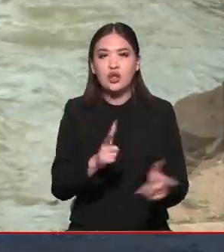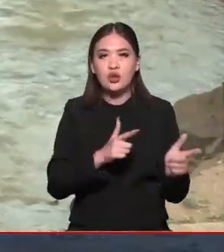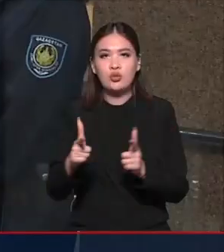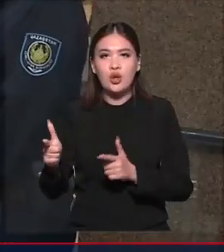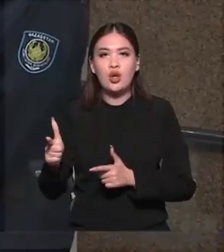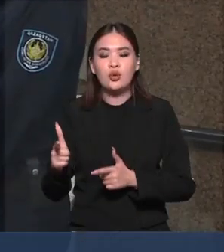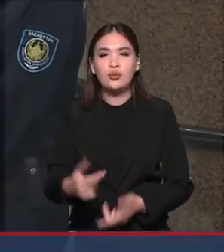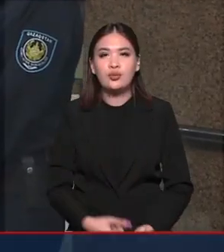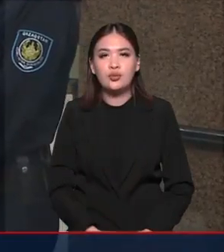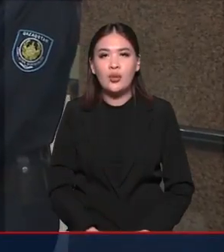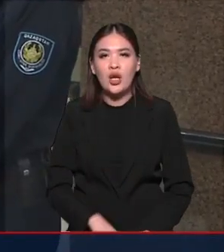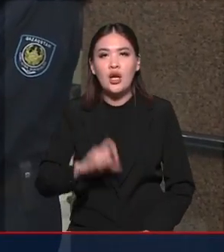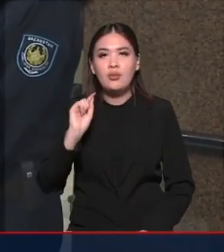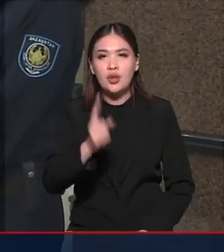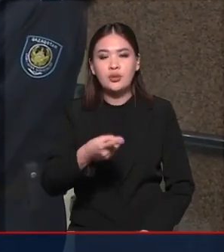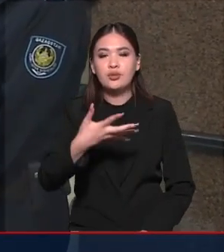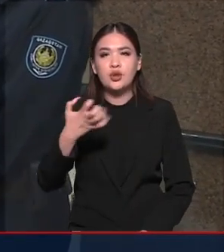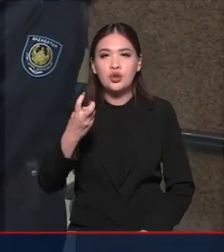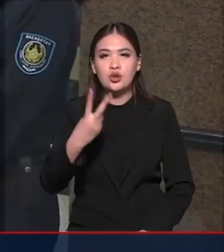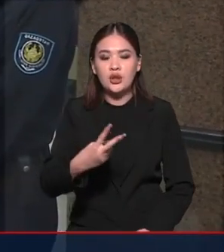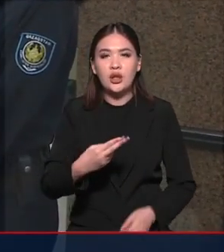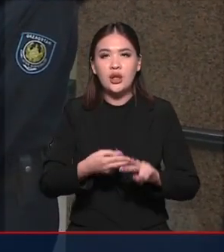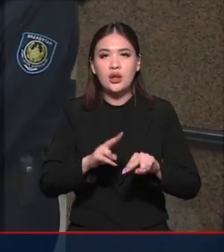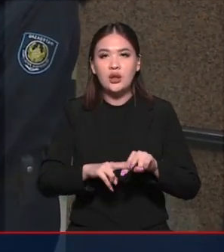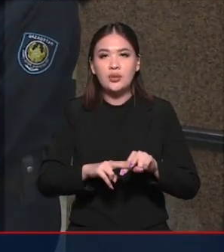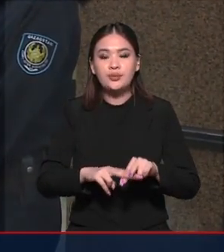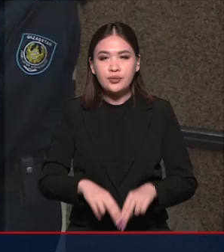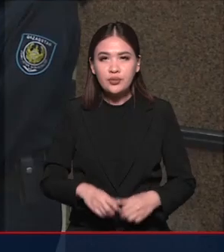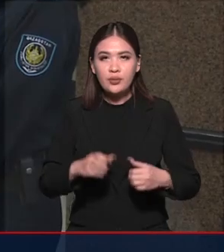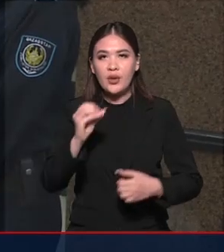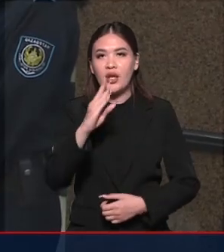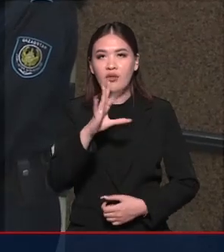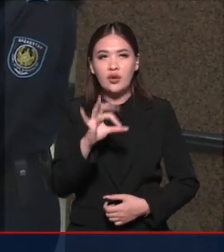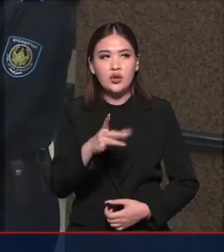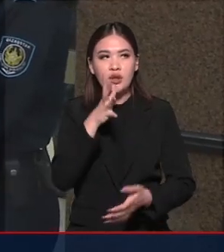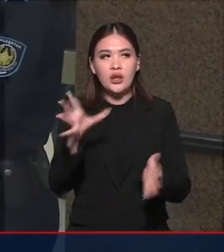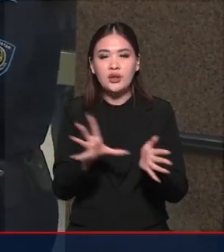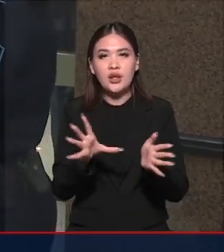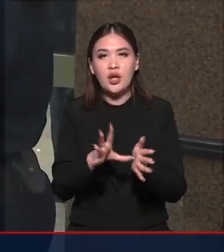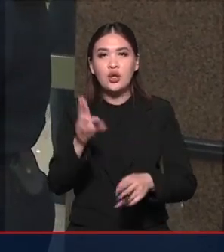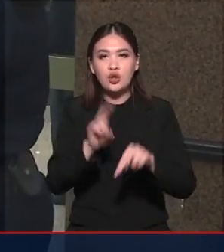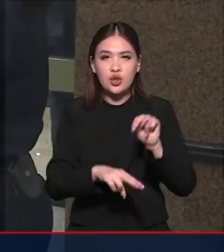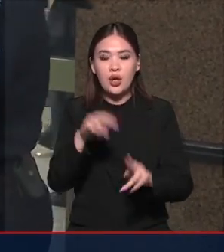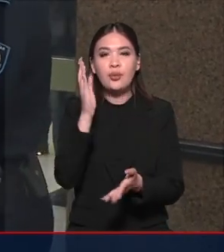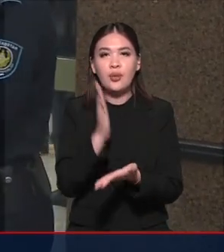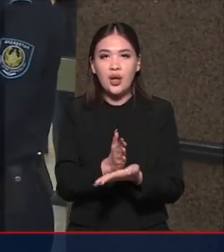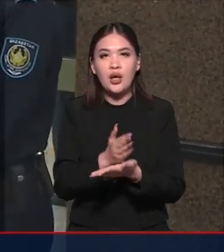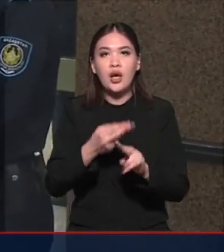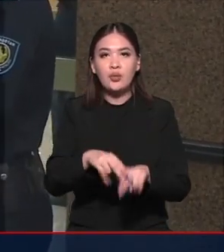әзірленген. 1502 тірек гидротехникалық құрылыстарымыз бар. Бүгінгі күні